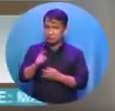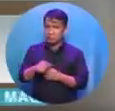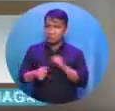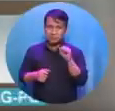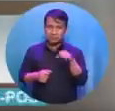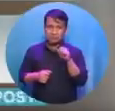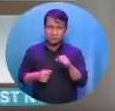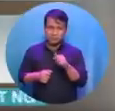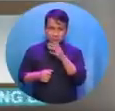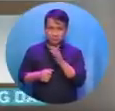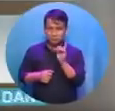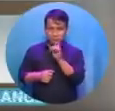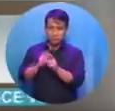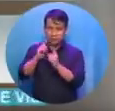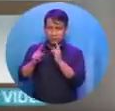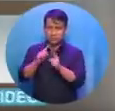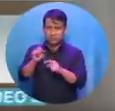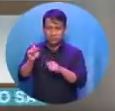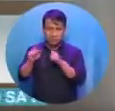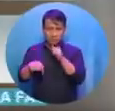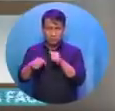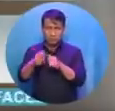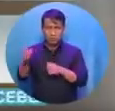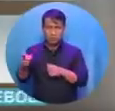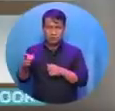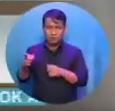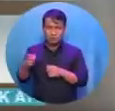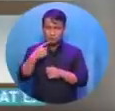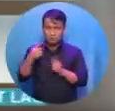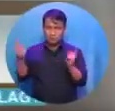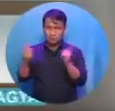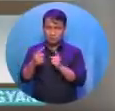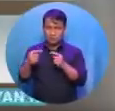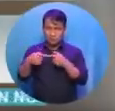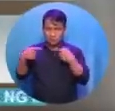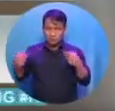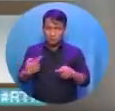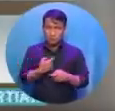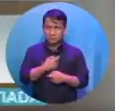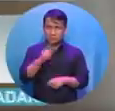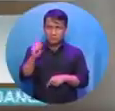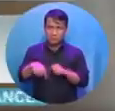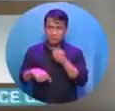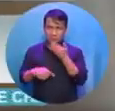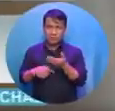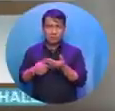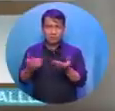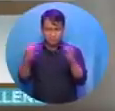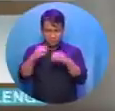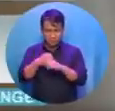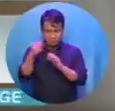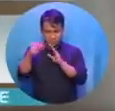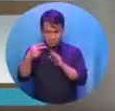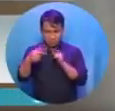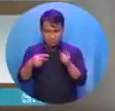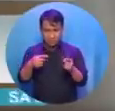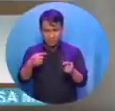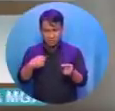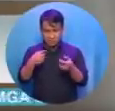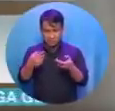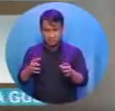Opo. Buti na naman, hindi nagkapanginabot kayo, hindi kayo nagkasakitan doon. Pagkatapos ng video, ano po nag-ending?